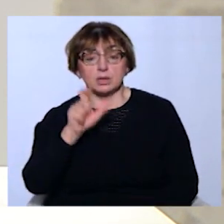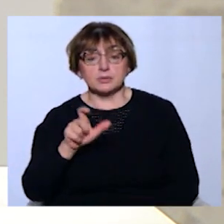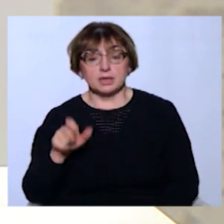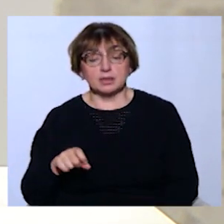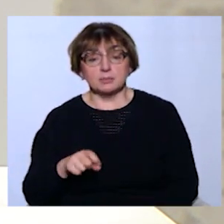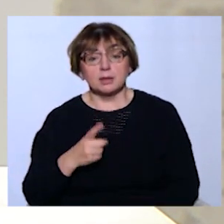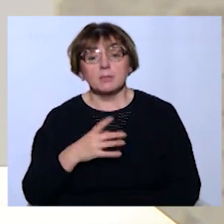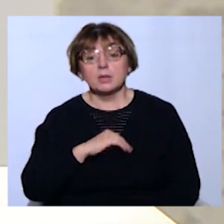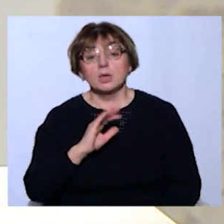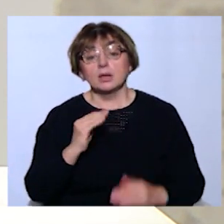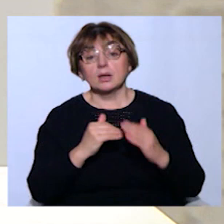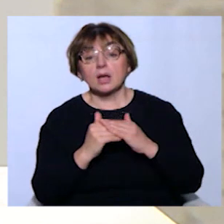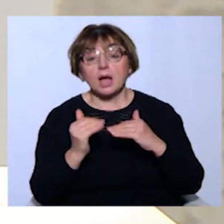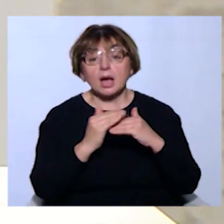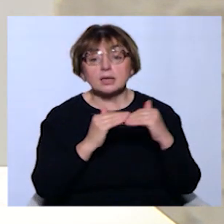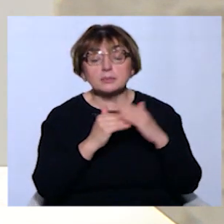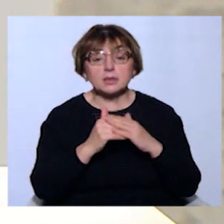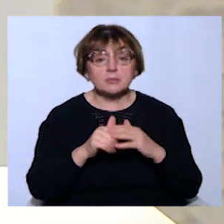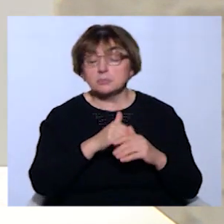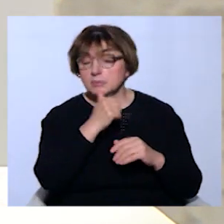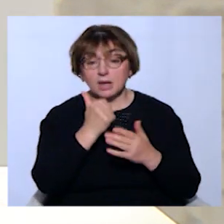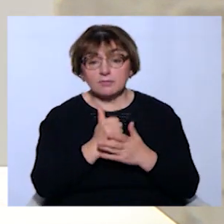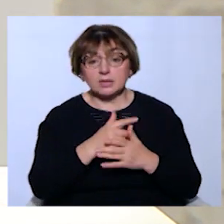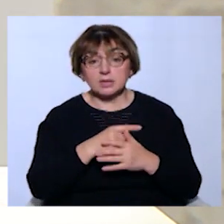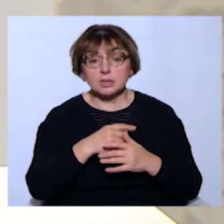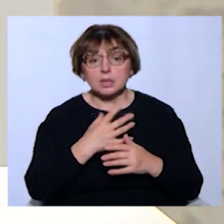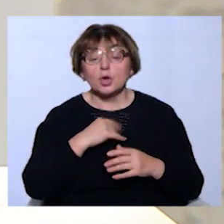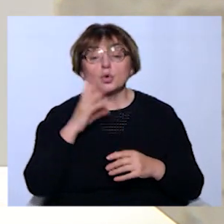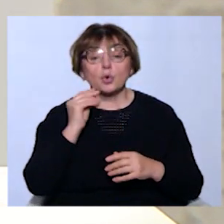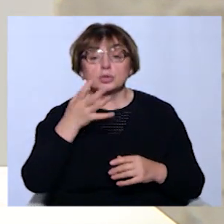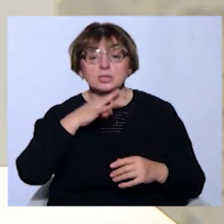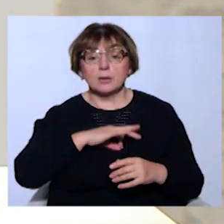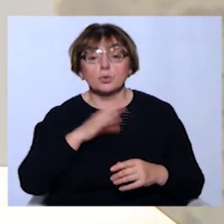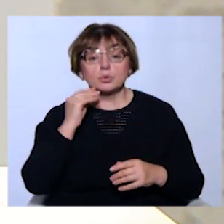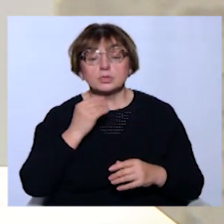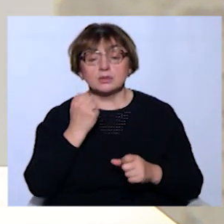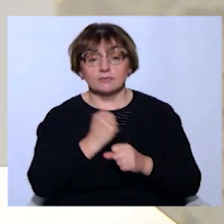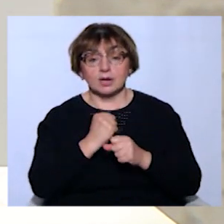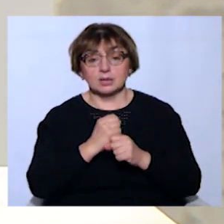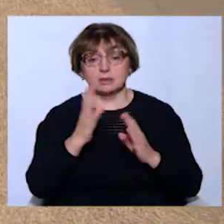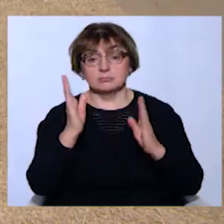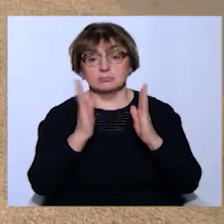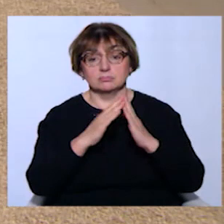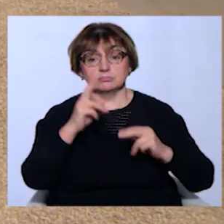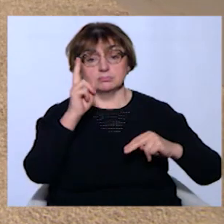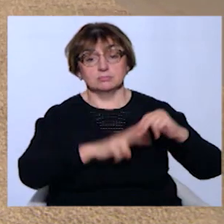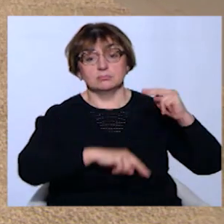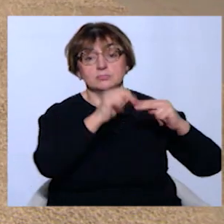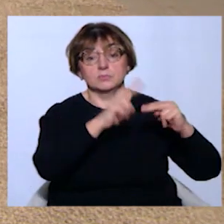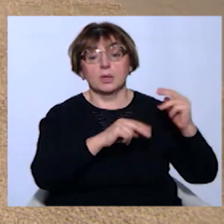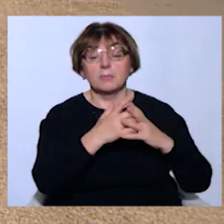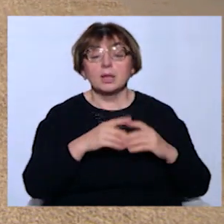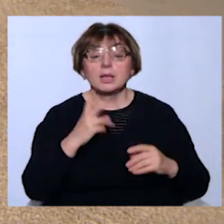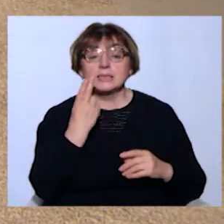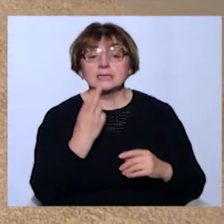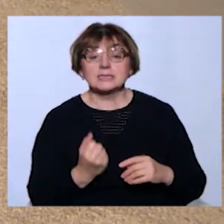მაგალითად, ქანები ძირითადად გამოიყენება მშენებლობაში. აი ესეთი მასალა, როგორიც არის ცემენტი